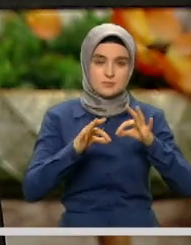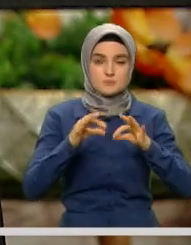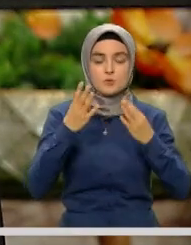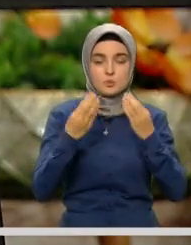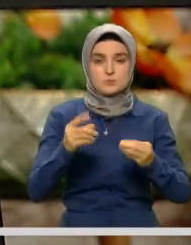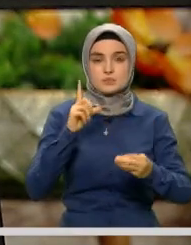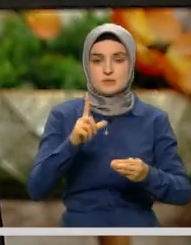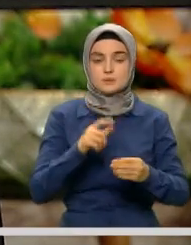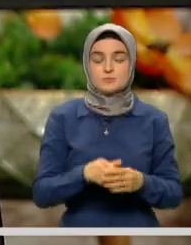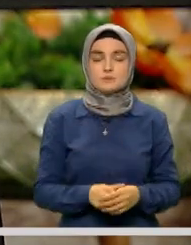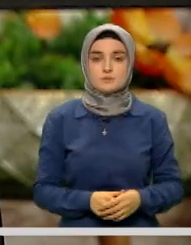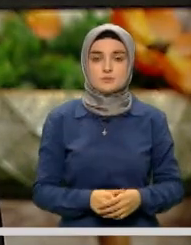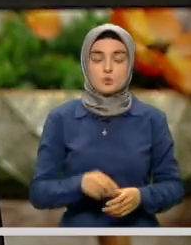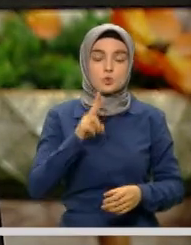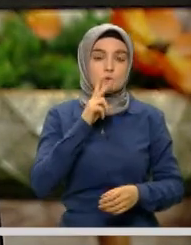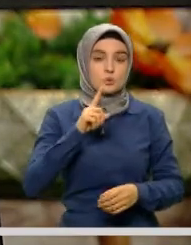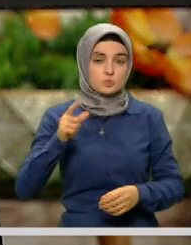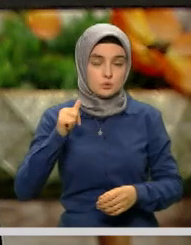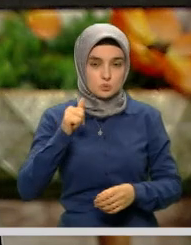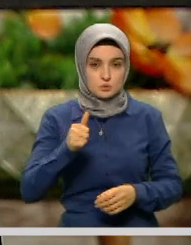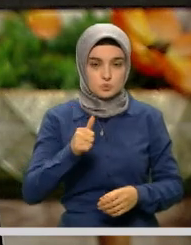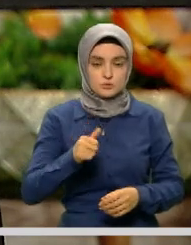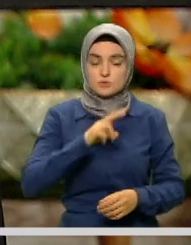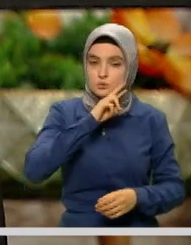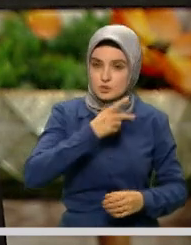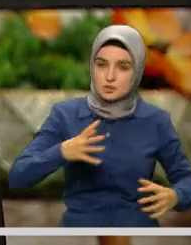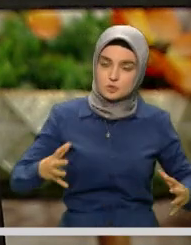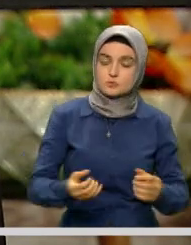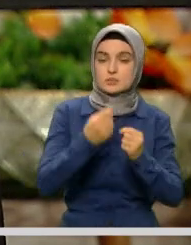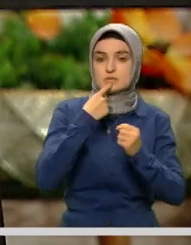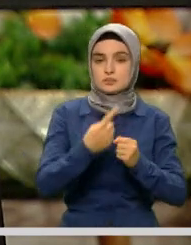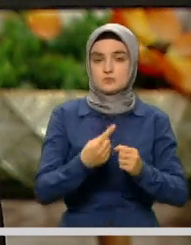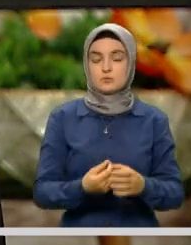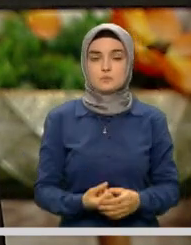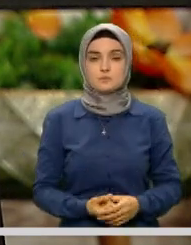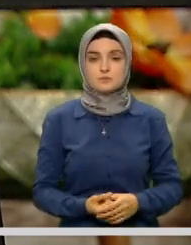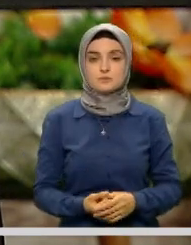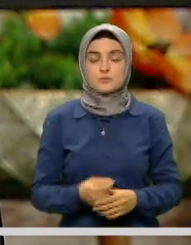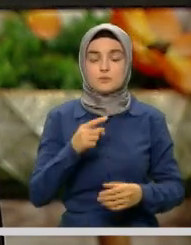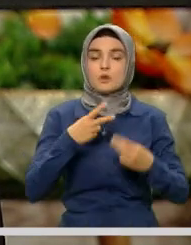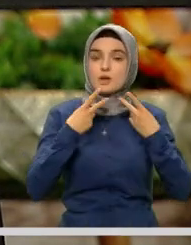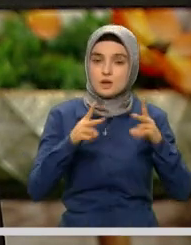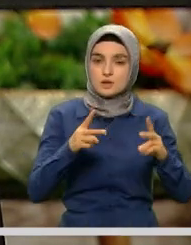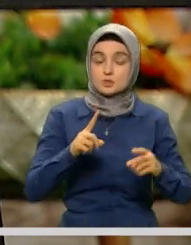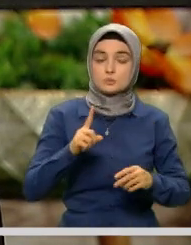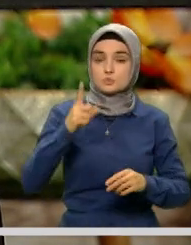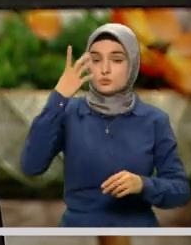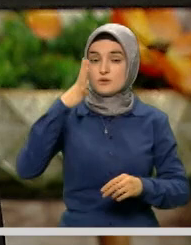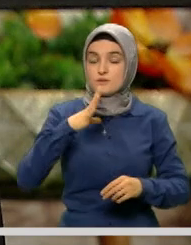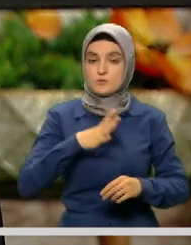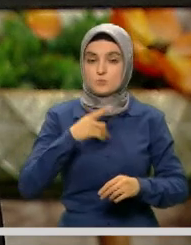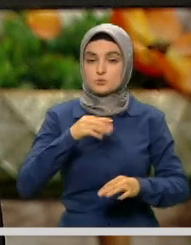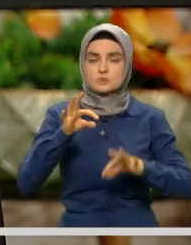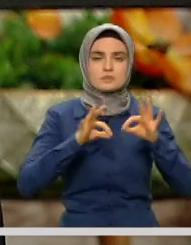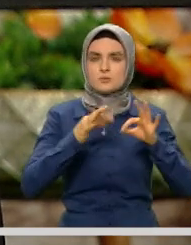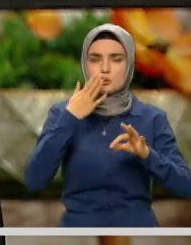şerifinde Ramazan'ın son 10 günü artık günahlardan kurtuluştur diyor. Şimdi bu kadar açık bir müjde varken eğer bunu